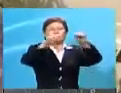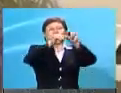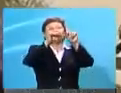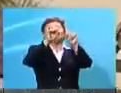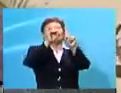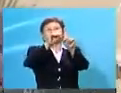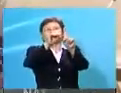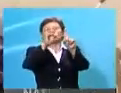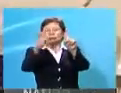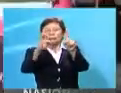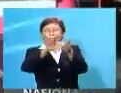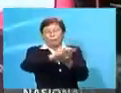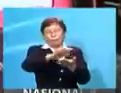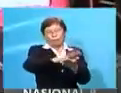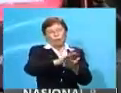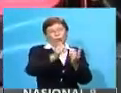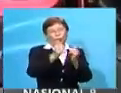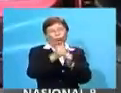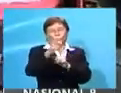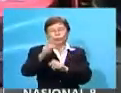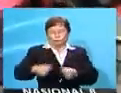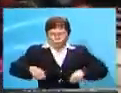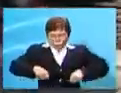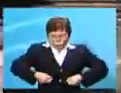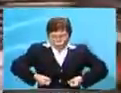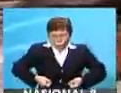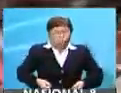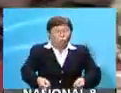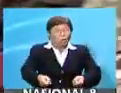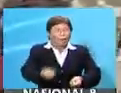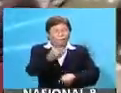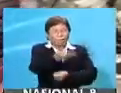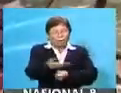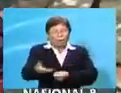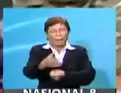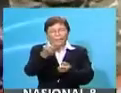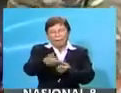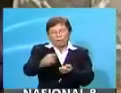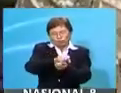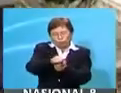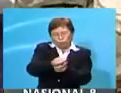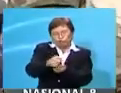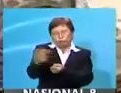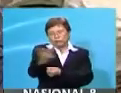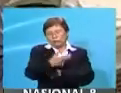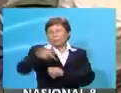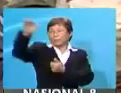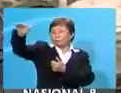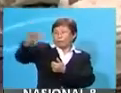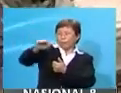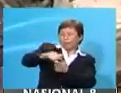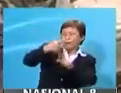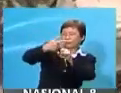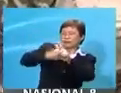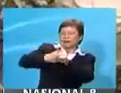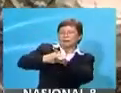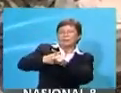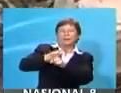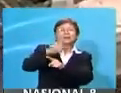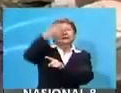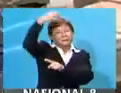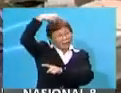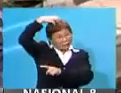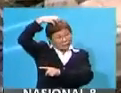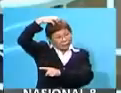dibersihkan berbekalkan dua buah troli yang membawa kelengkapan diri dan bahan pencuci ketiga-tiga anak muda berasal dari sbat bernam